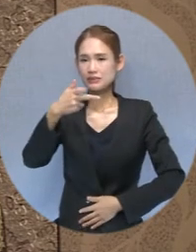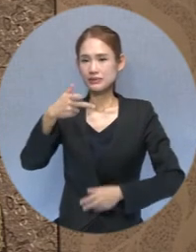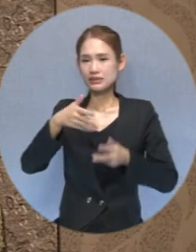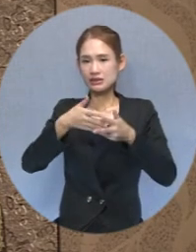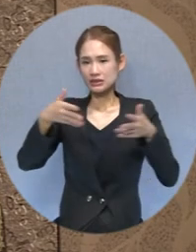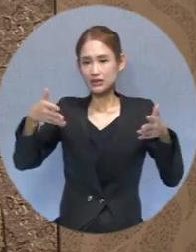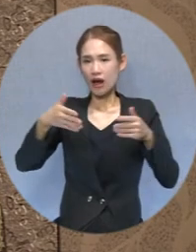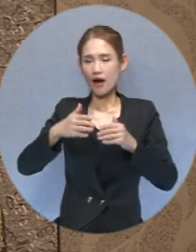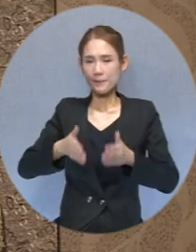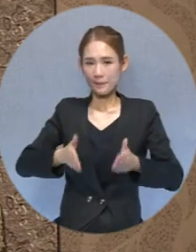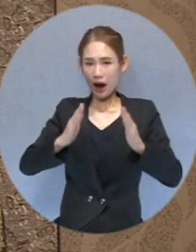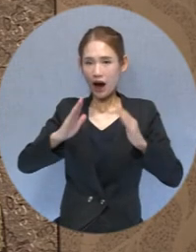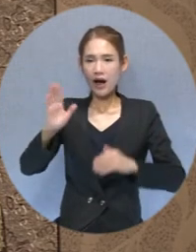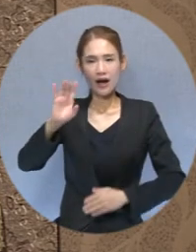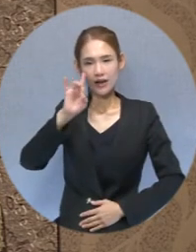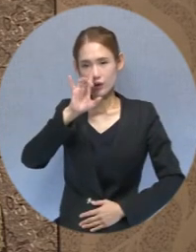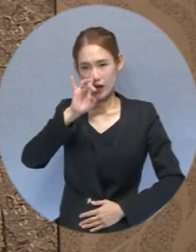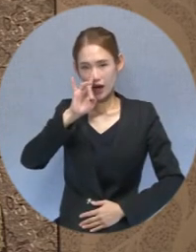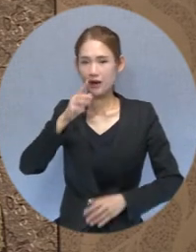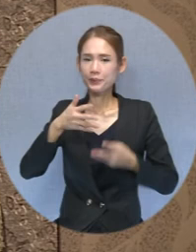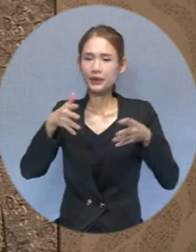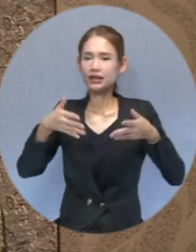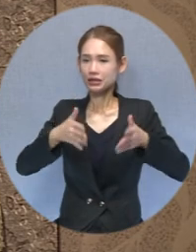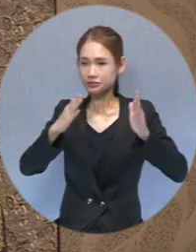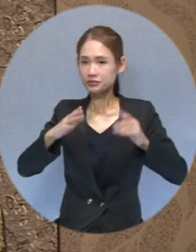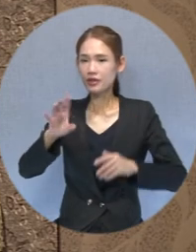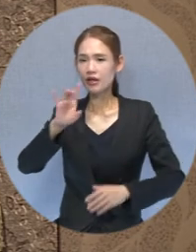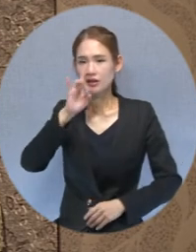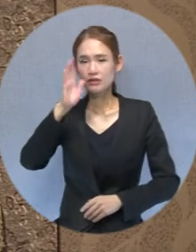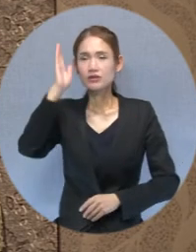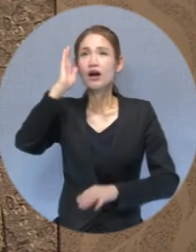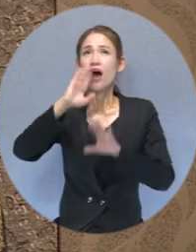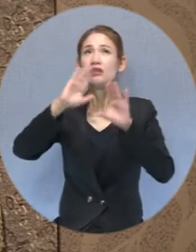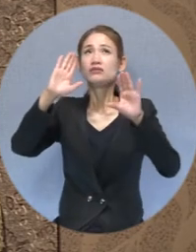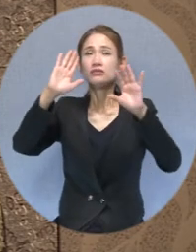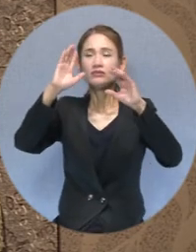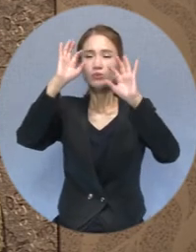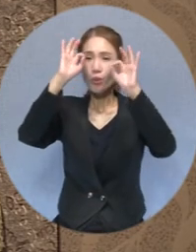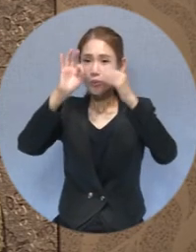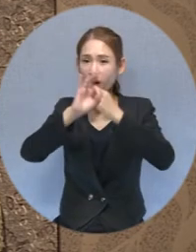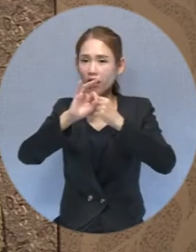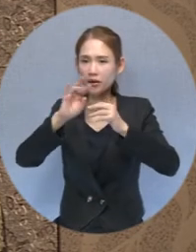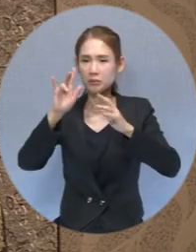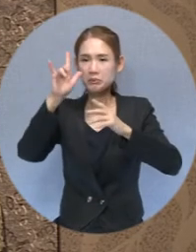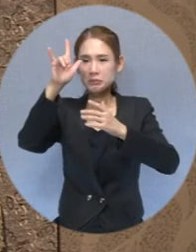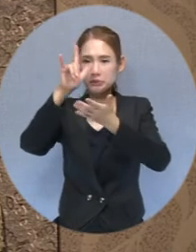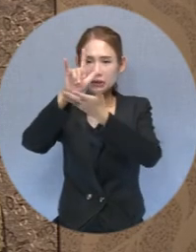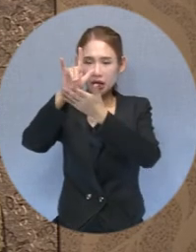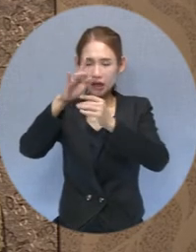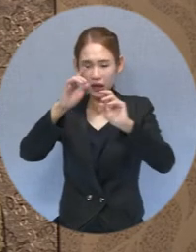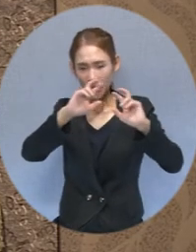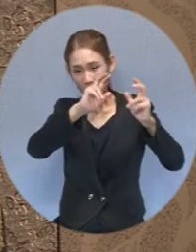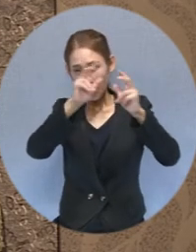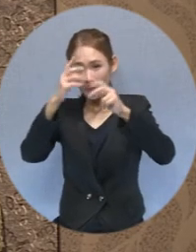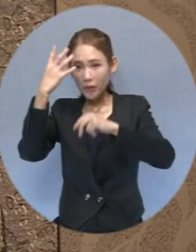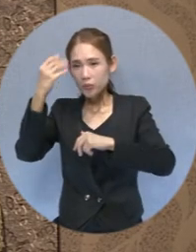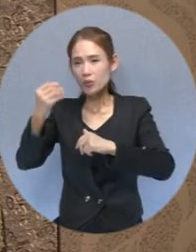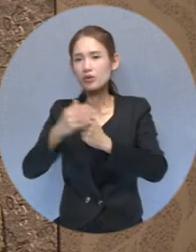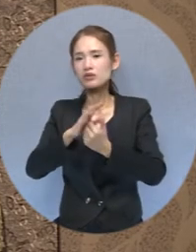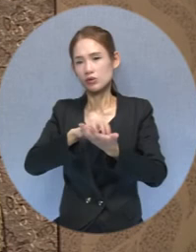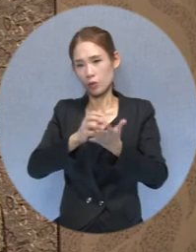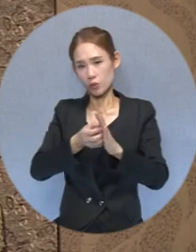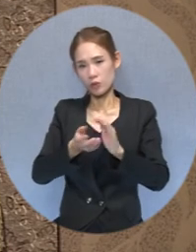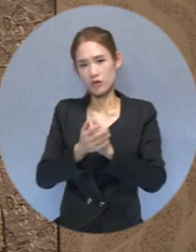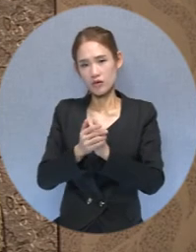되거나 8층 이상 못 짓게 되거나 이렇게 하늘을 보면 비행기 바퀴가 보이거든요. 예. 그러니까 사람들이 떠나고